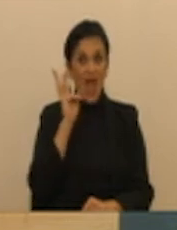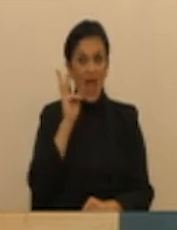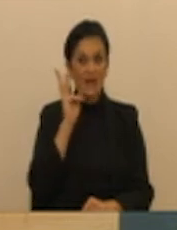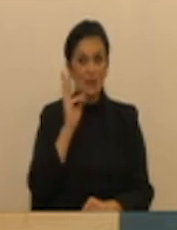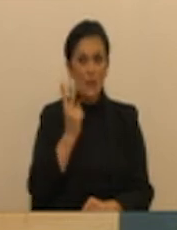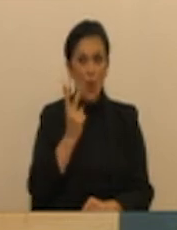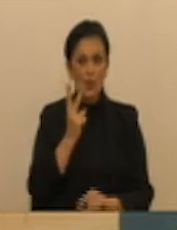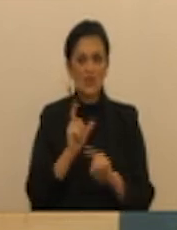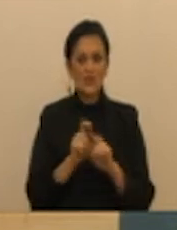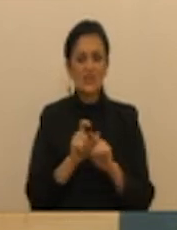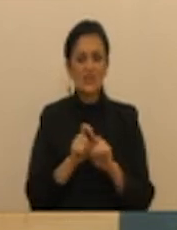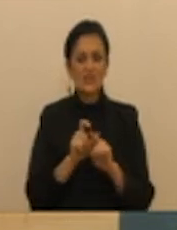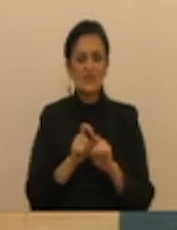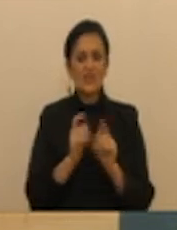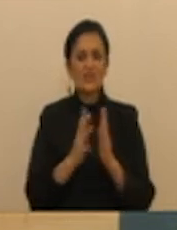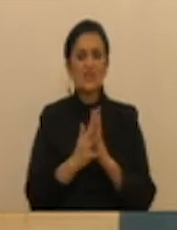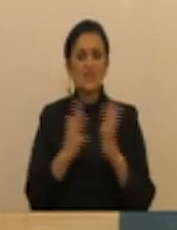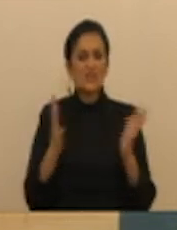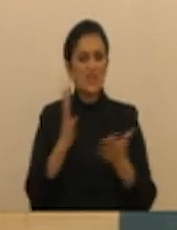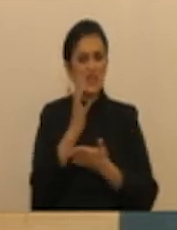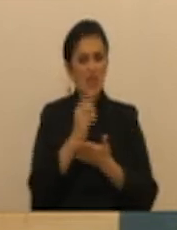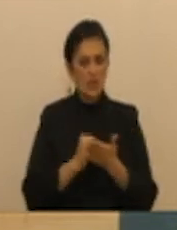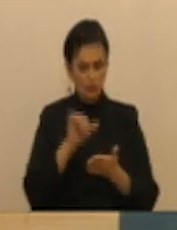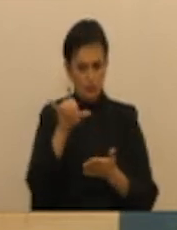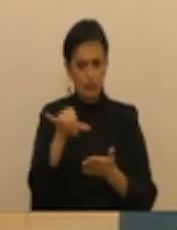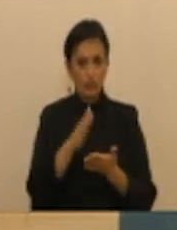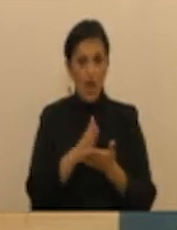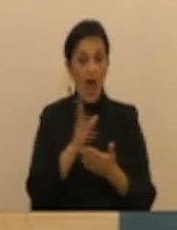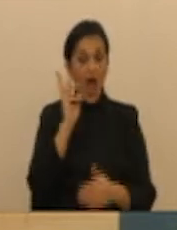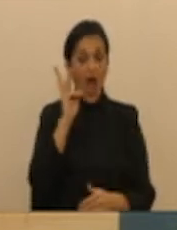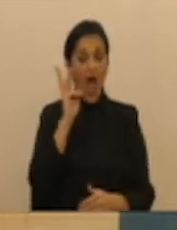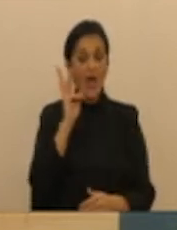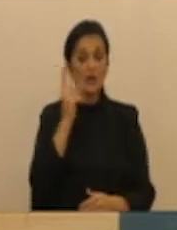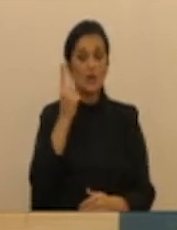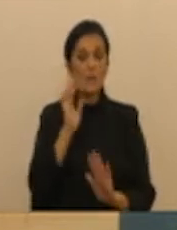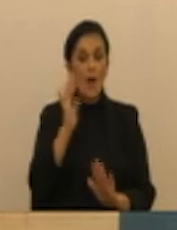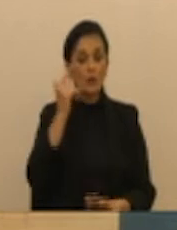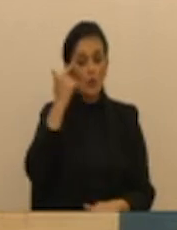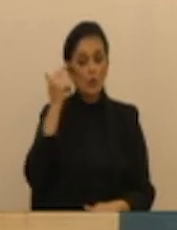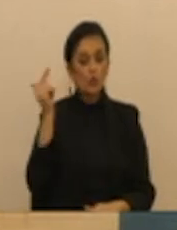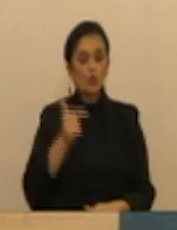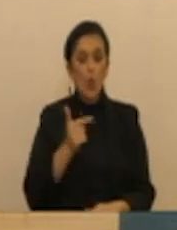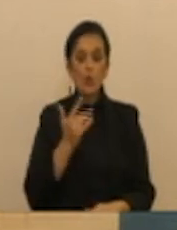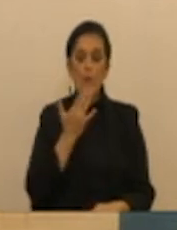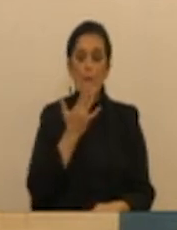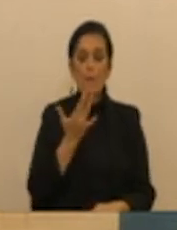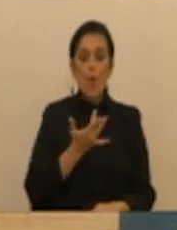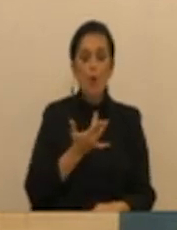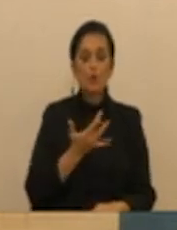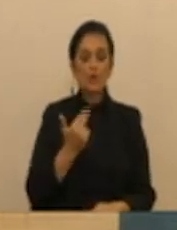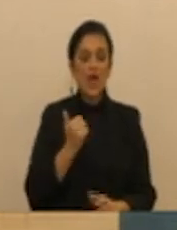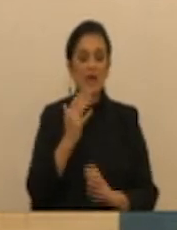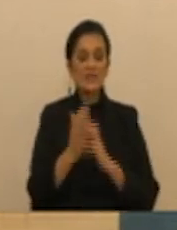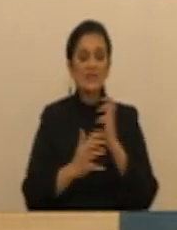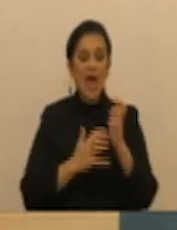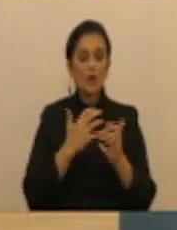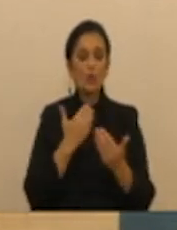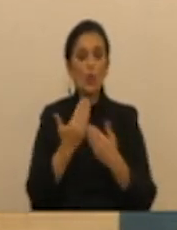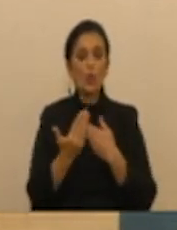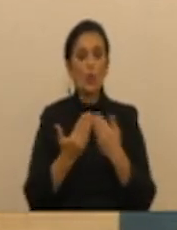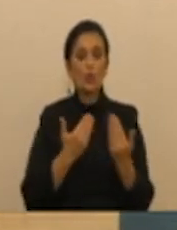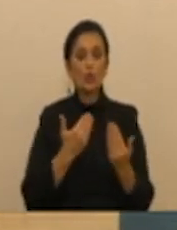სიტყვით დიდი რეზერვი გაქვთ თქვენ ელჩი მარტო ცოდნა კი არ არის პოლიტიკის და საერთაშორისო